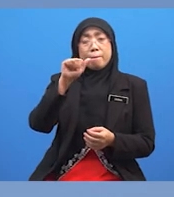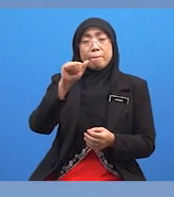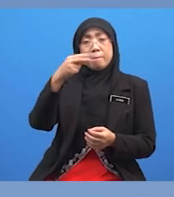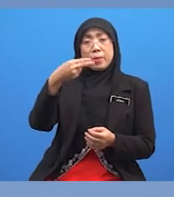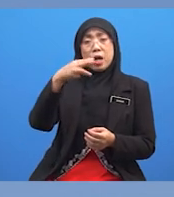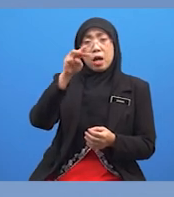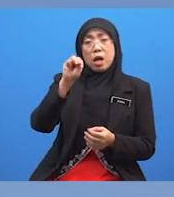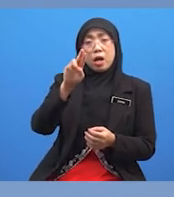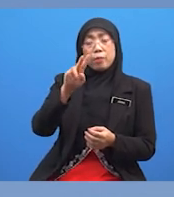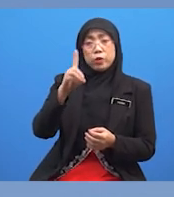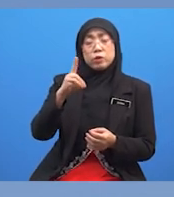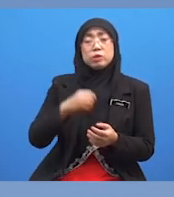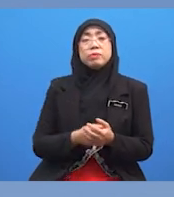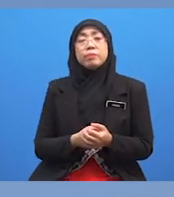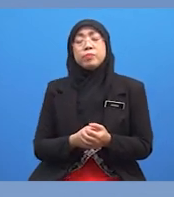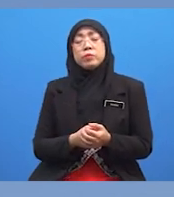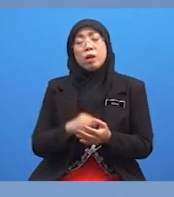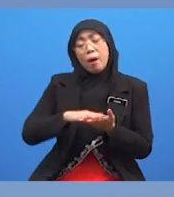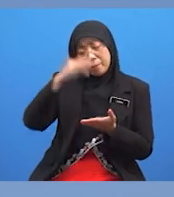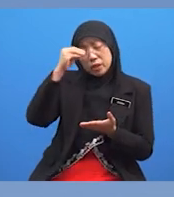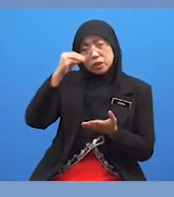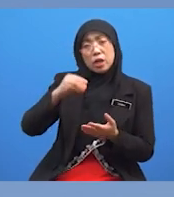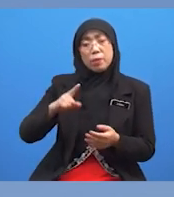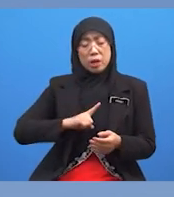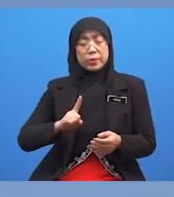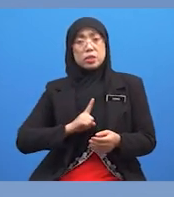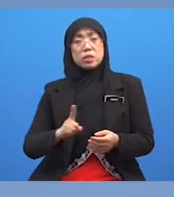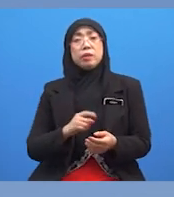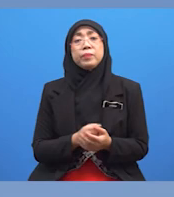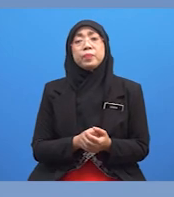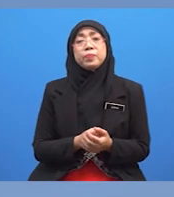belajar agama dengan Maulana Yusof, iaitu